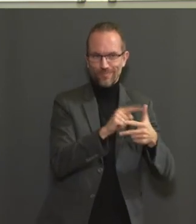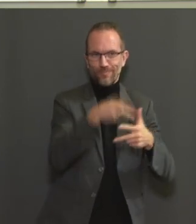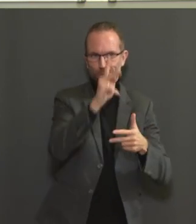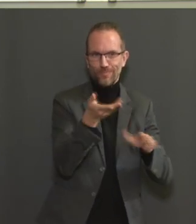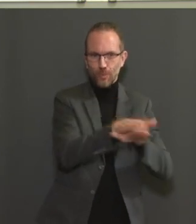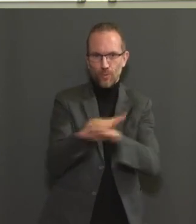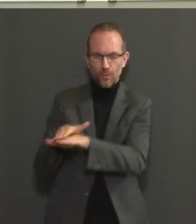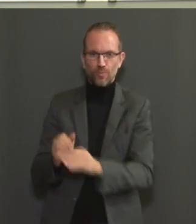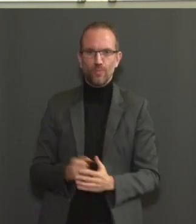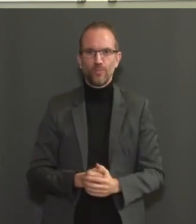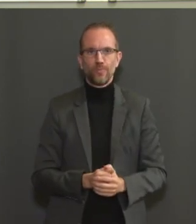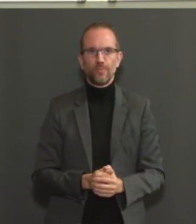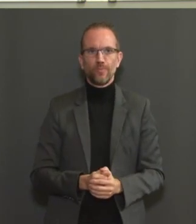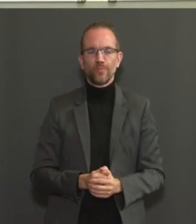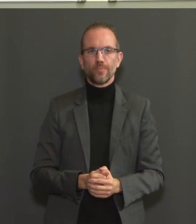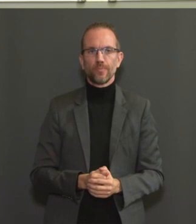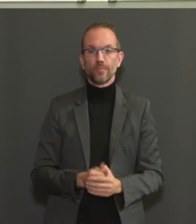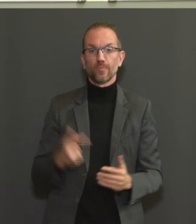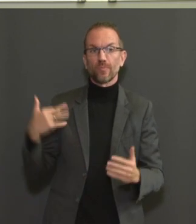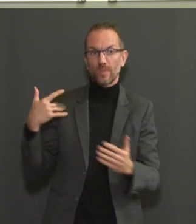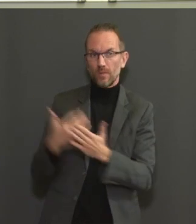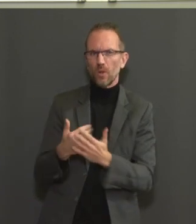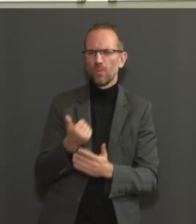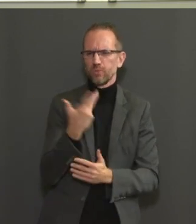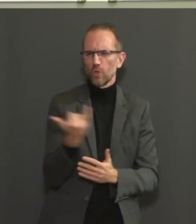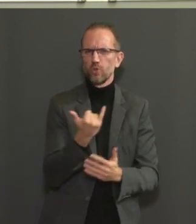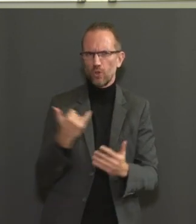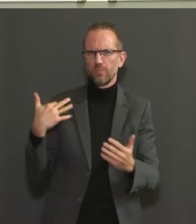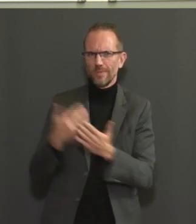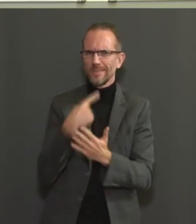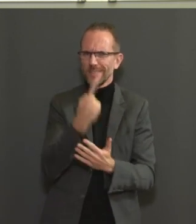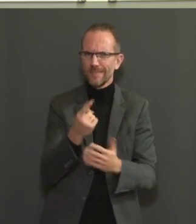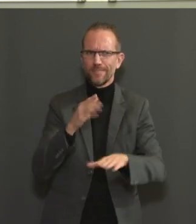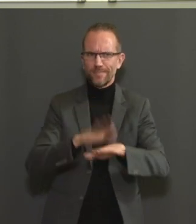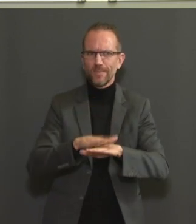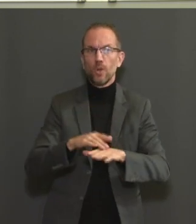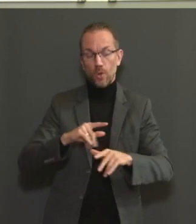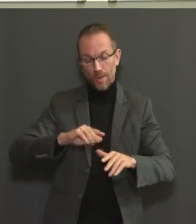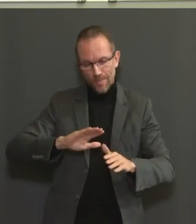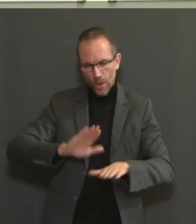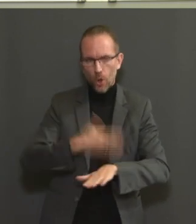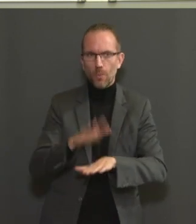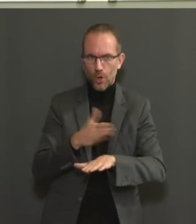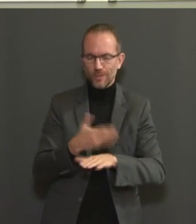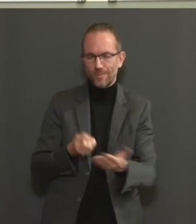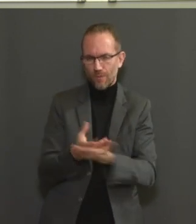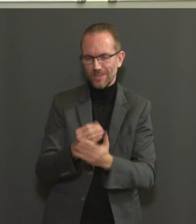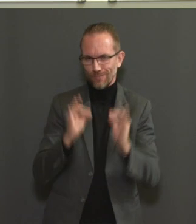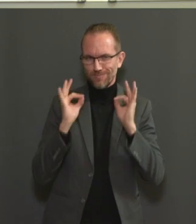Alors, on l'a déjà évoqué depuis plusieurs jours, mais c'est l'occasion de le rappeler, nous sommes dans une situation un peu entre